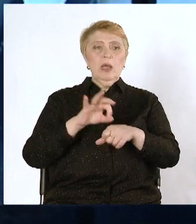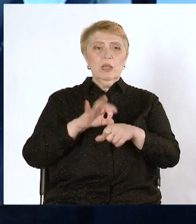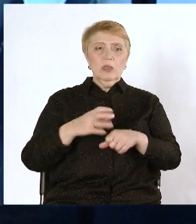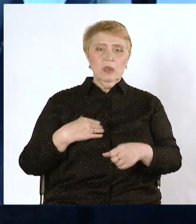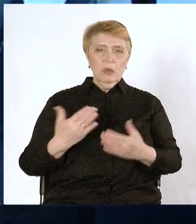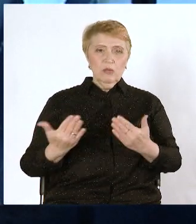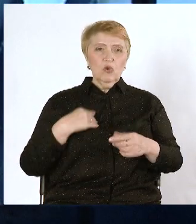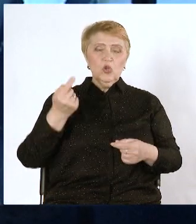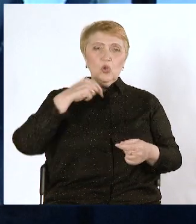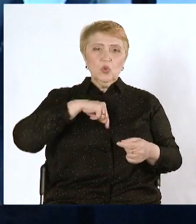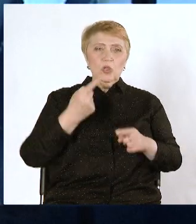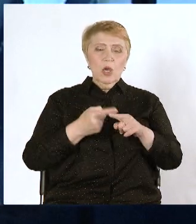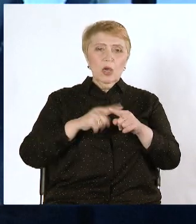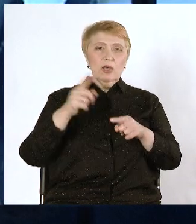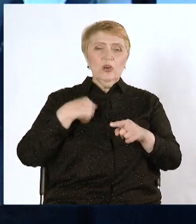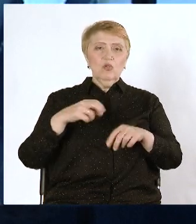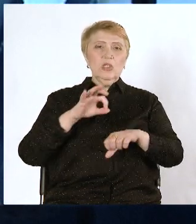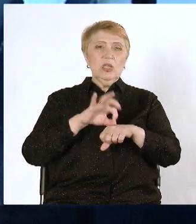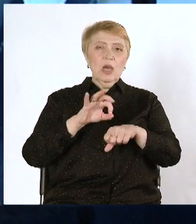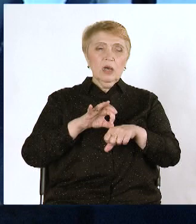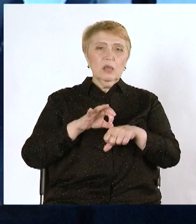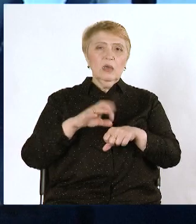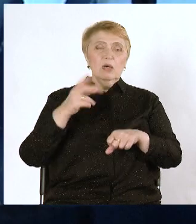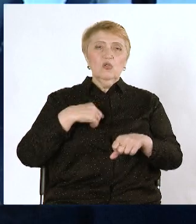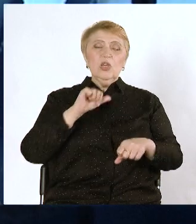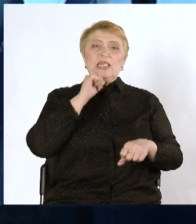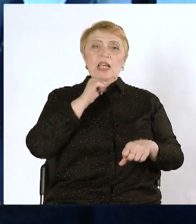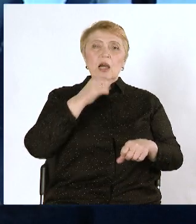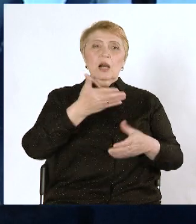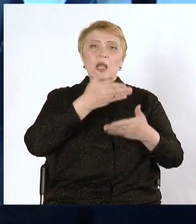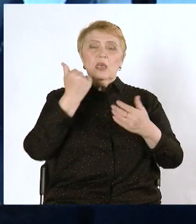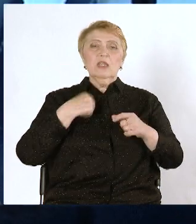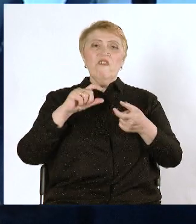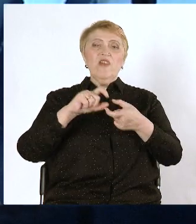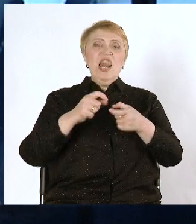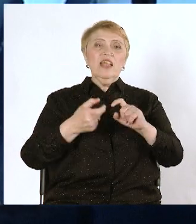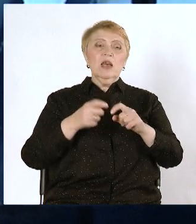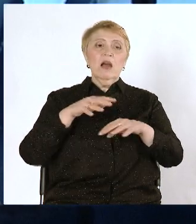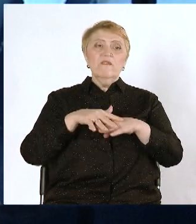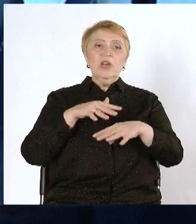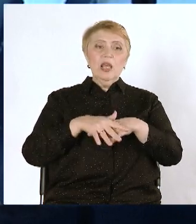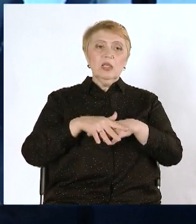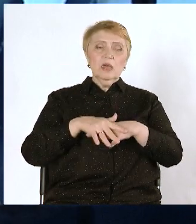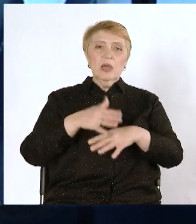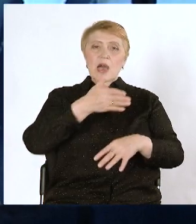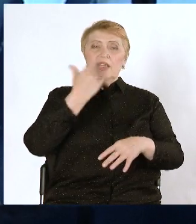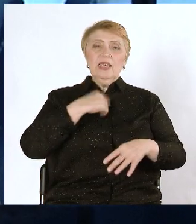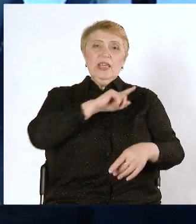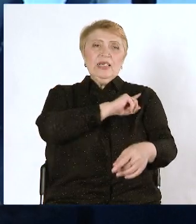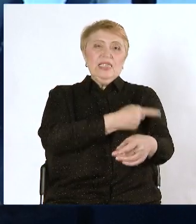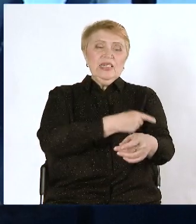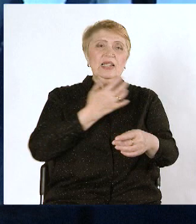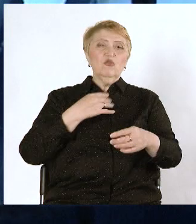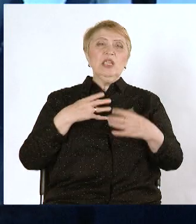суть этого диагноза глюкозы нет в клетке клетка пуста я там нет энергии нет сил у